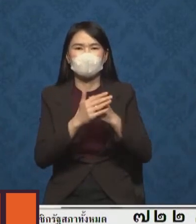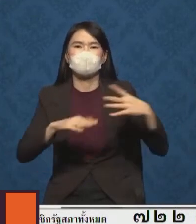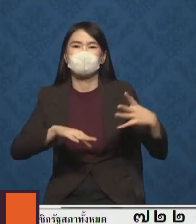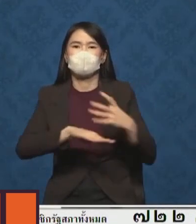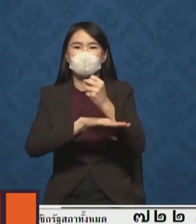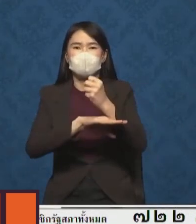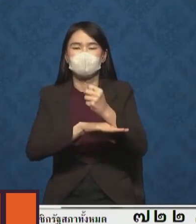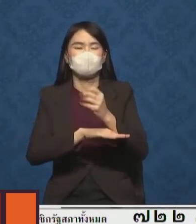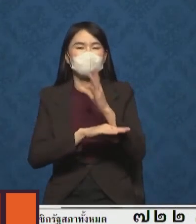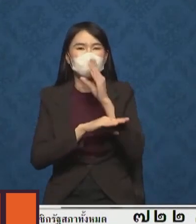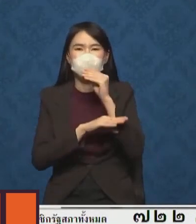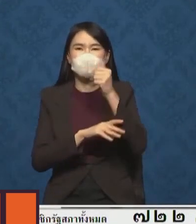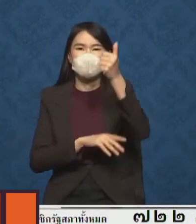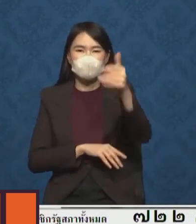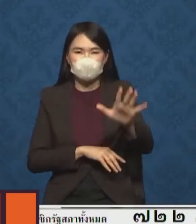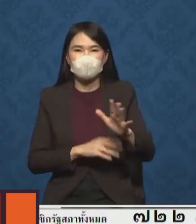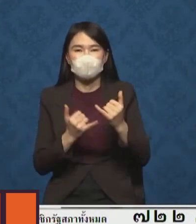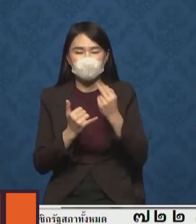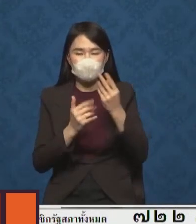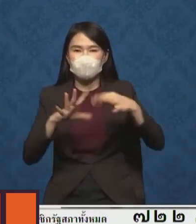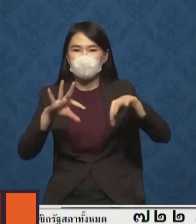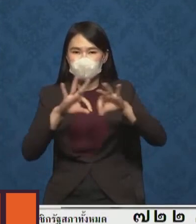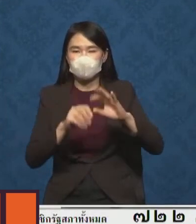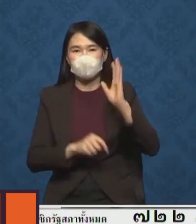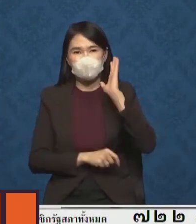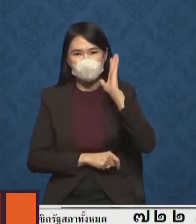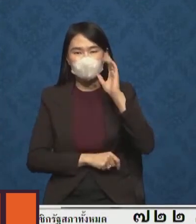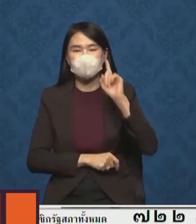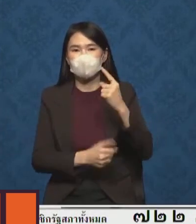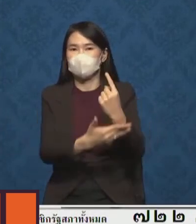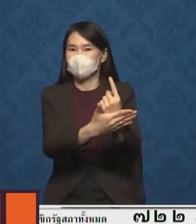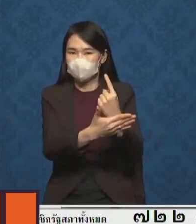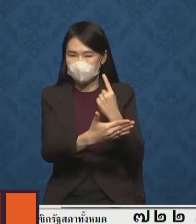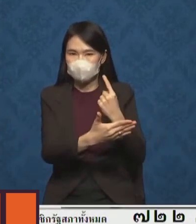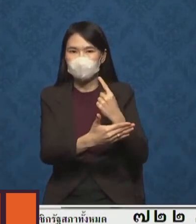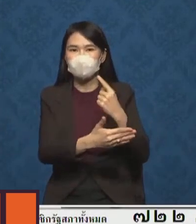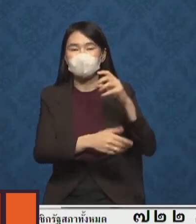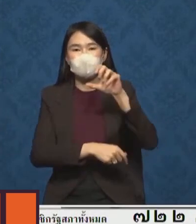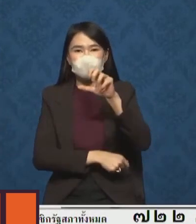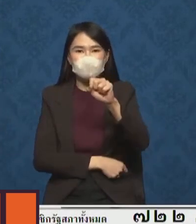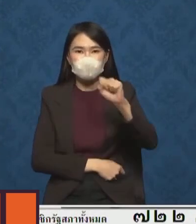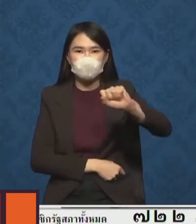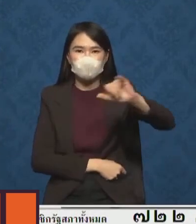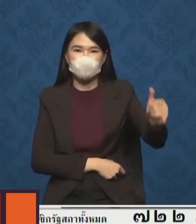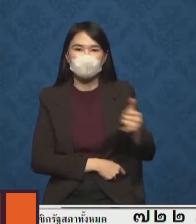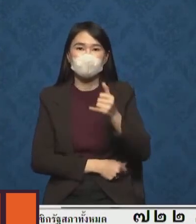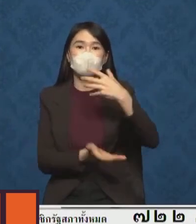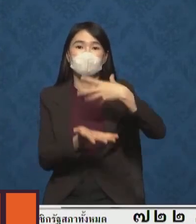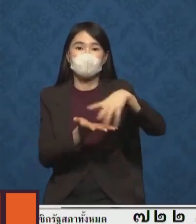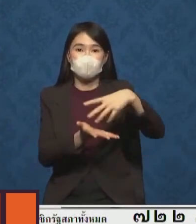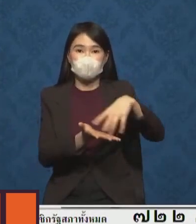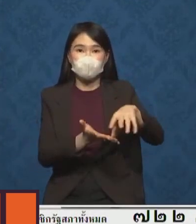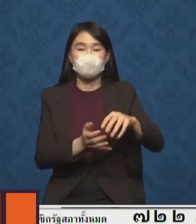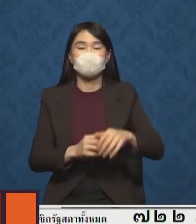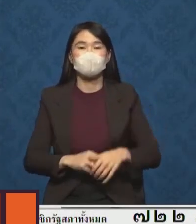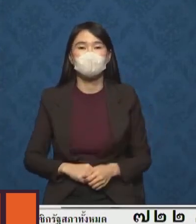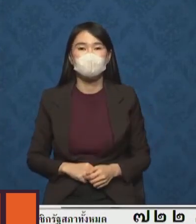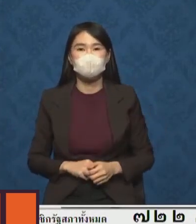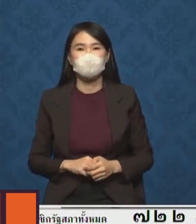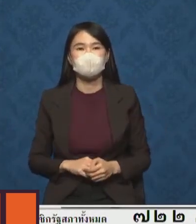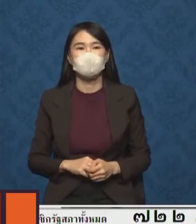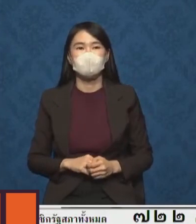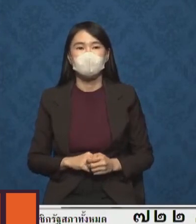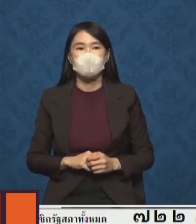วกเขาไม่ได้นั่นจงเป็นส่งที่พวกผมจำเป็นต้พูดถึงอีกขณะเดีวกันทัทานประทานครั